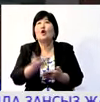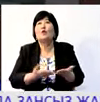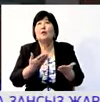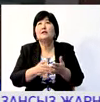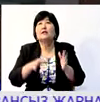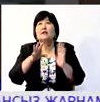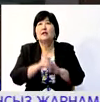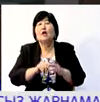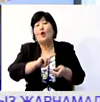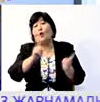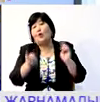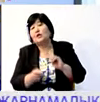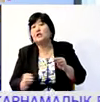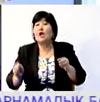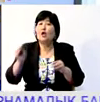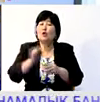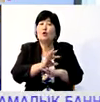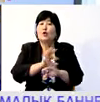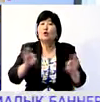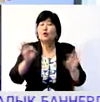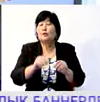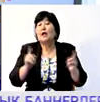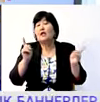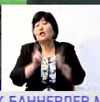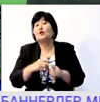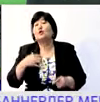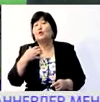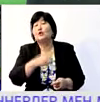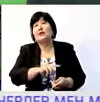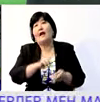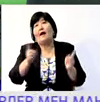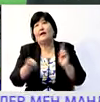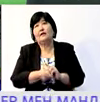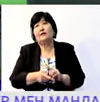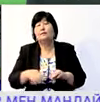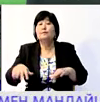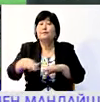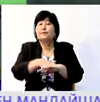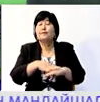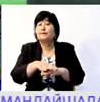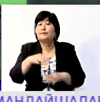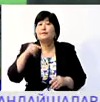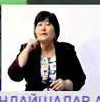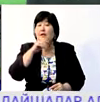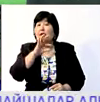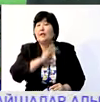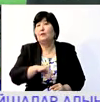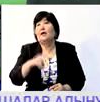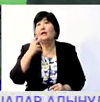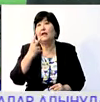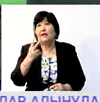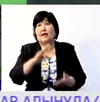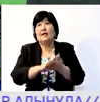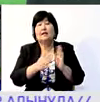енген өзгерістер мен толықтыруларды түсіндіру кездесудің өзегіне айналды. Тиімділігі оның екі